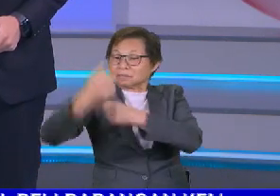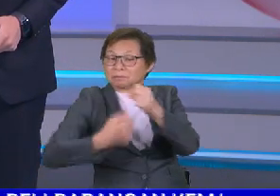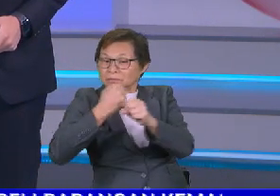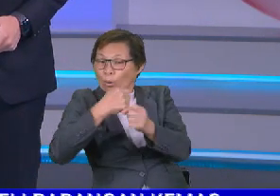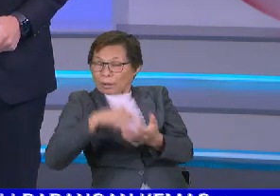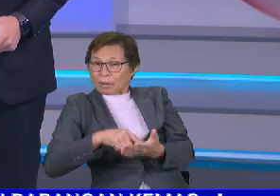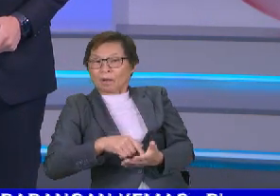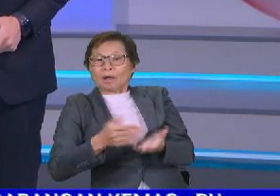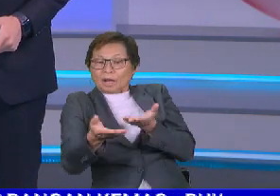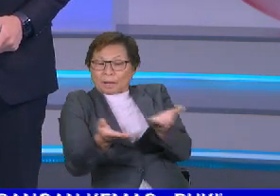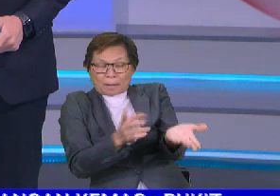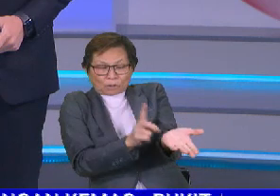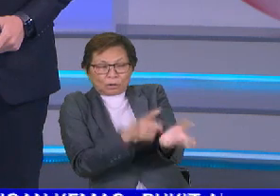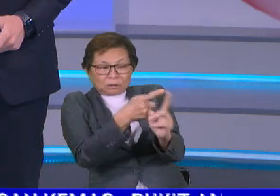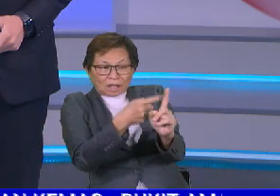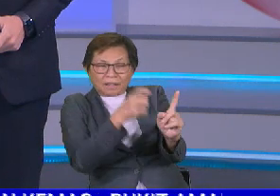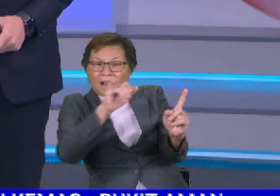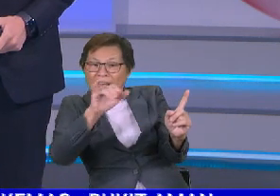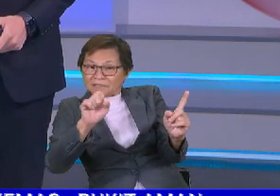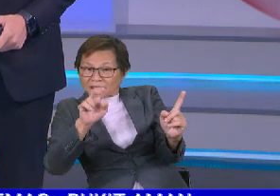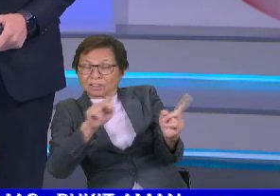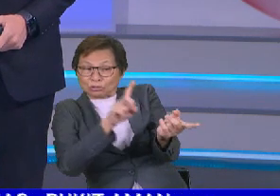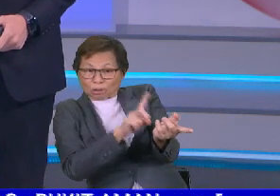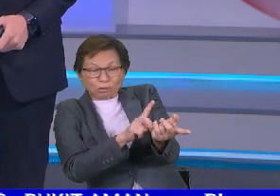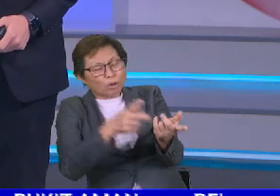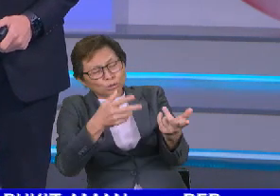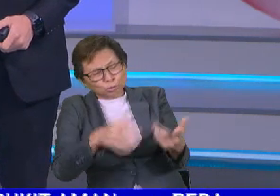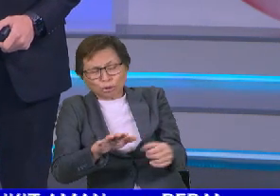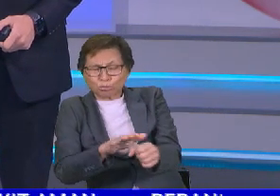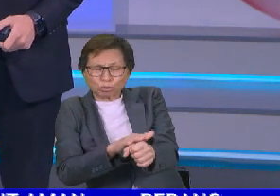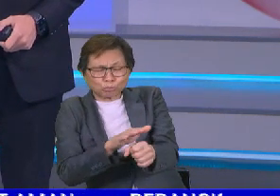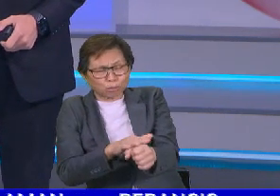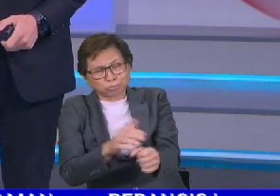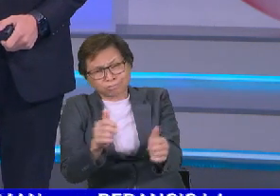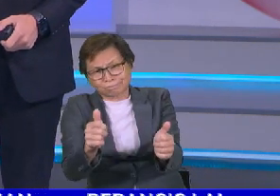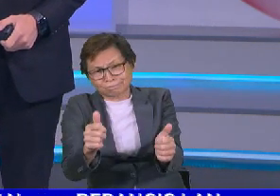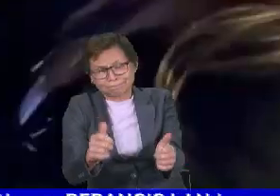pegawai perbatasan dari Institut Sukanegara ASN sudah mencukupi